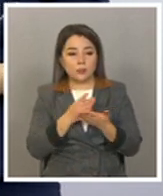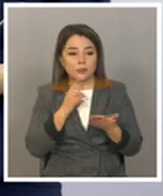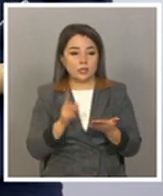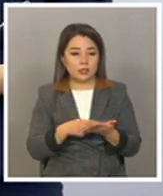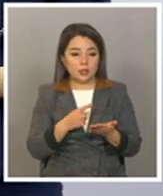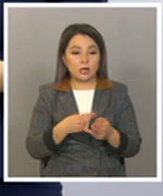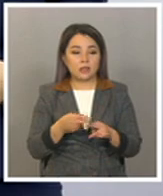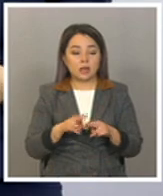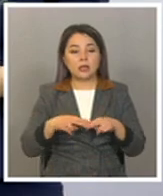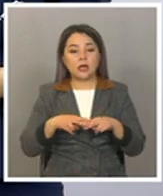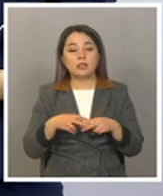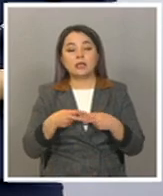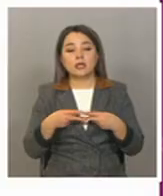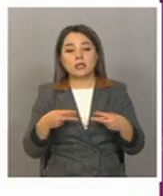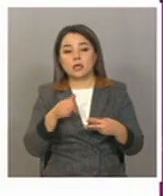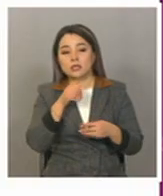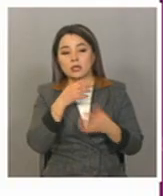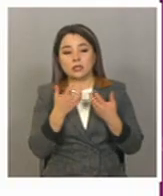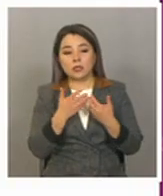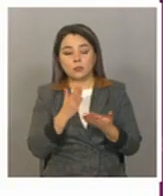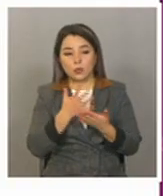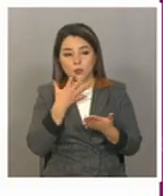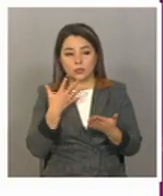теңдеуді өзіңіз құрып көріңіз.